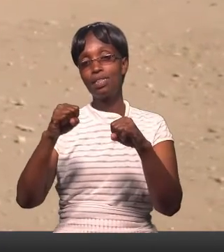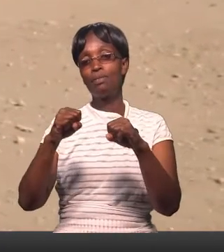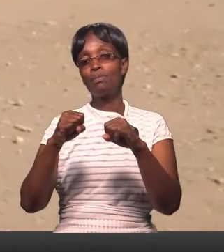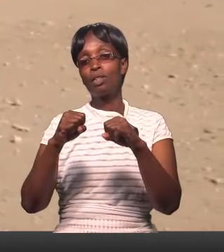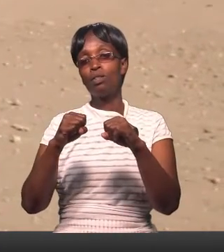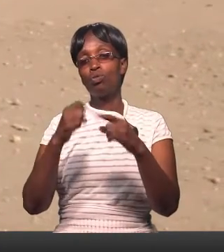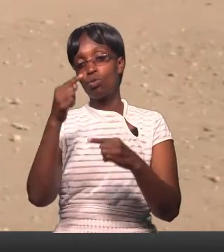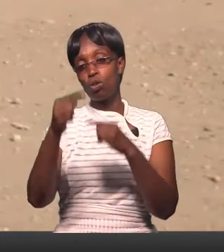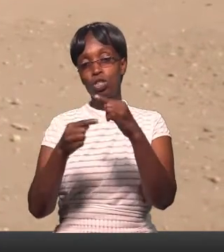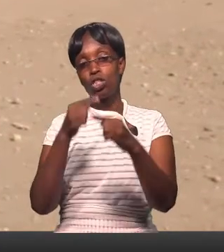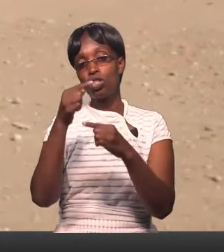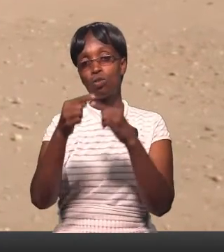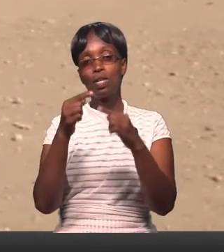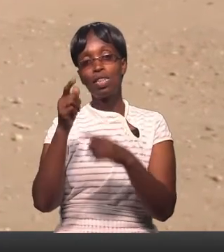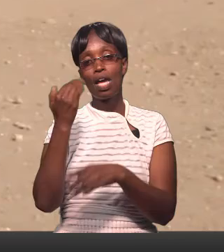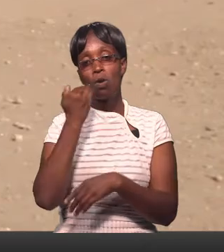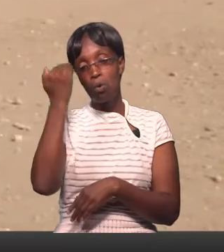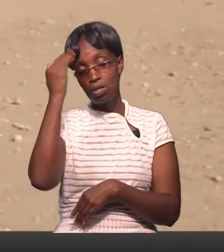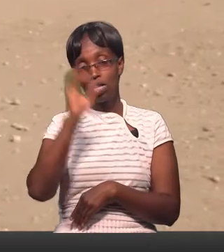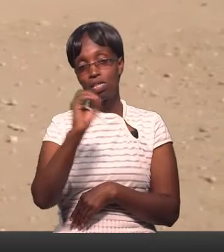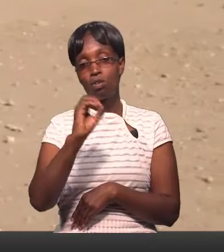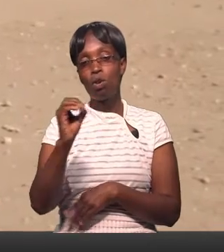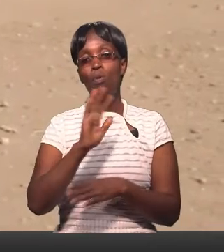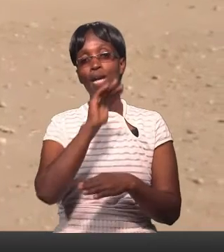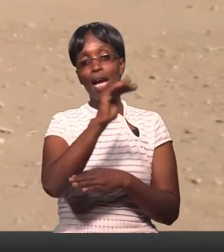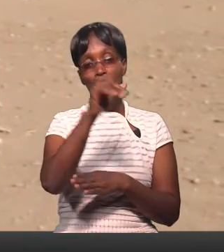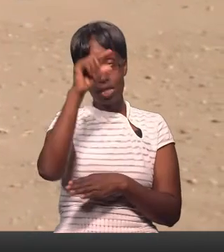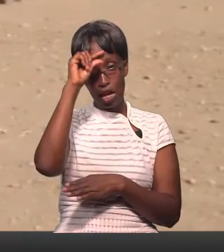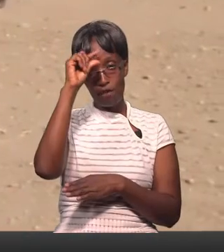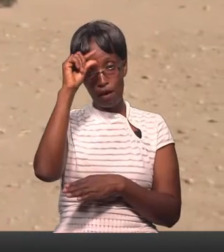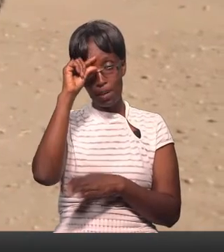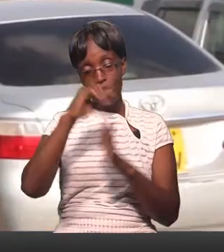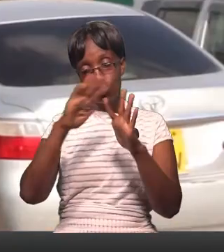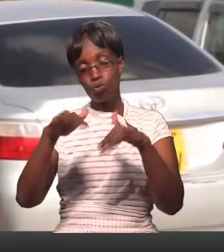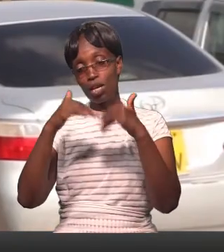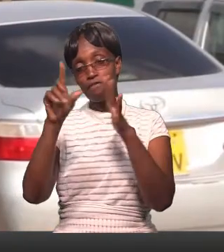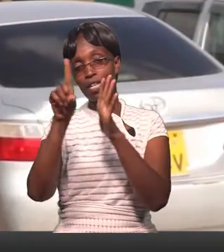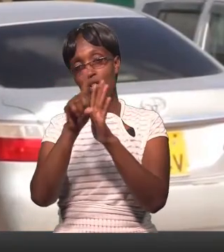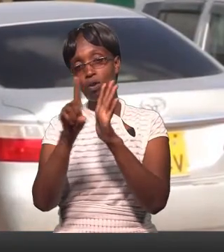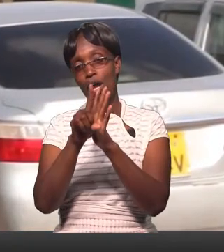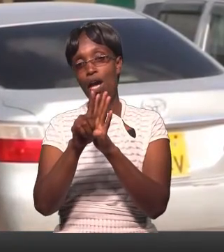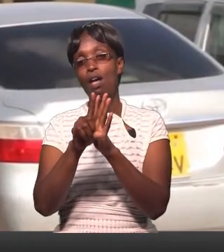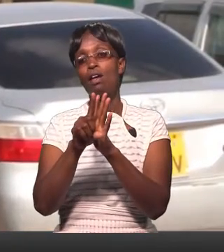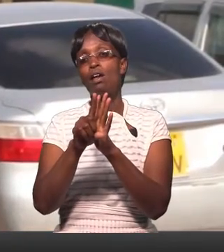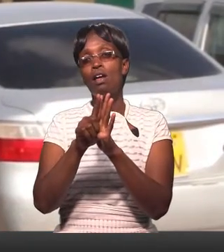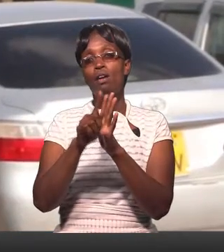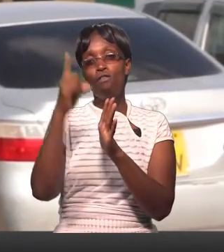we are pleading with the government. Watupatie lawyers wa kusimamia hizi kesi za wasichana za defilement. Tunatoa wito kwa